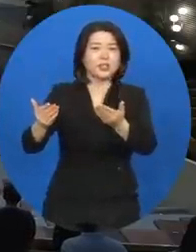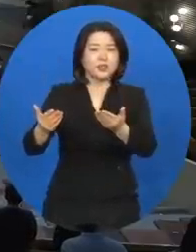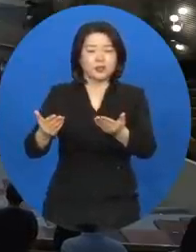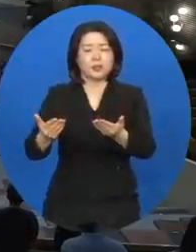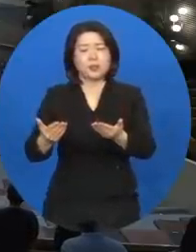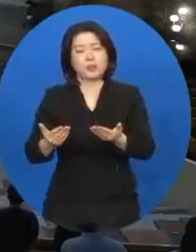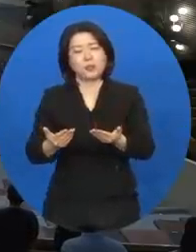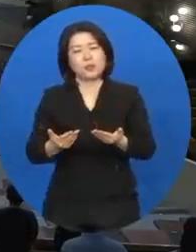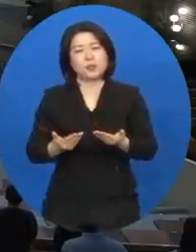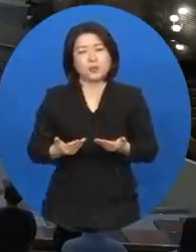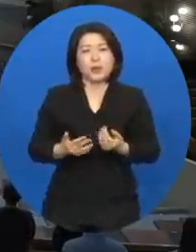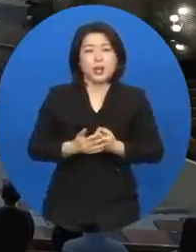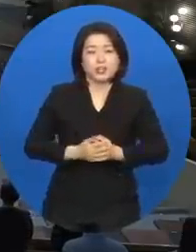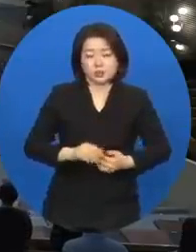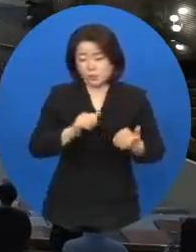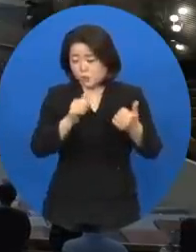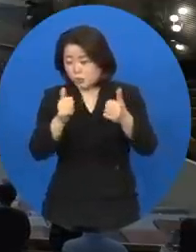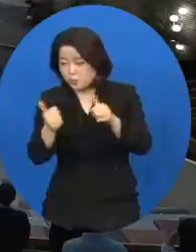사하시고